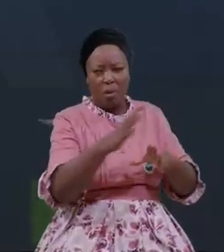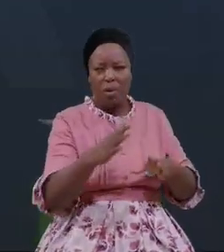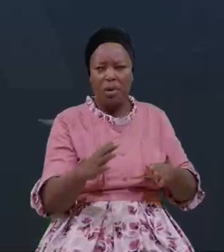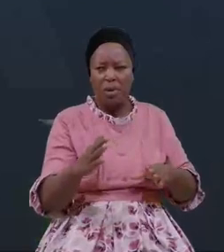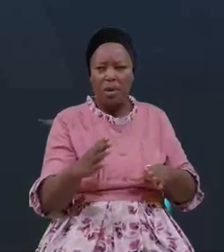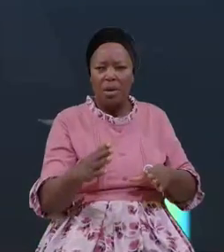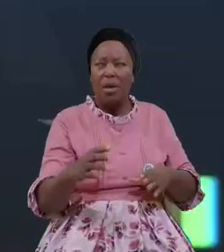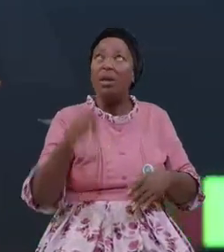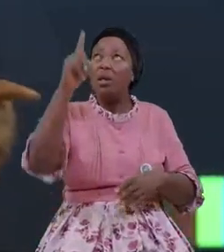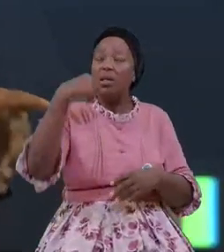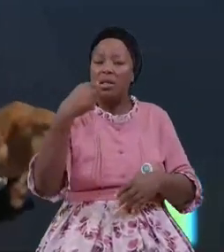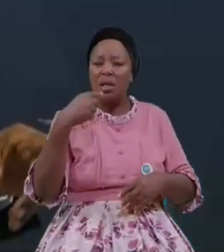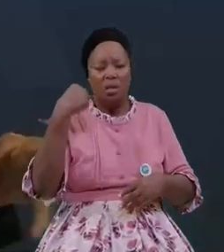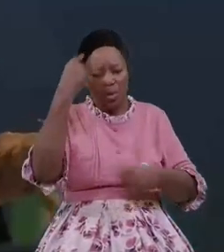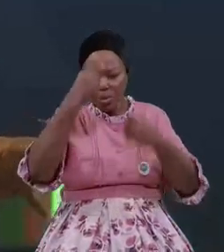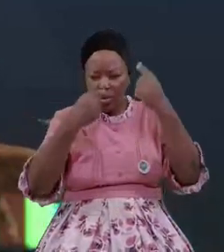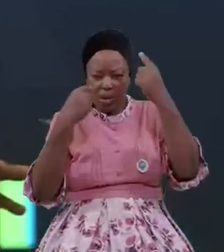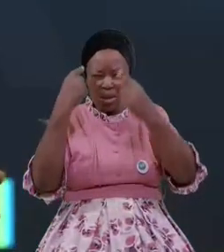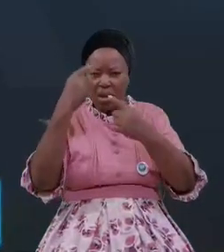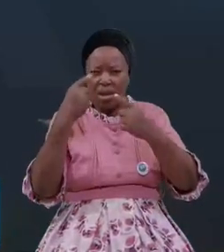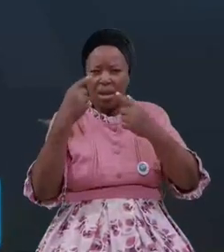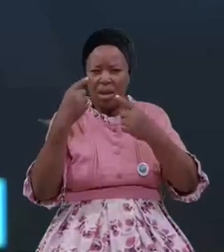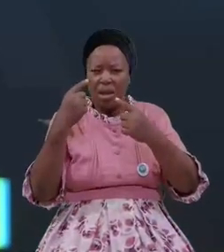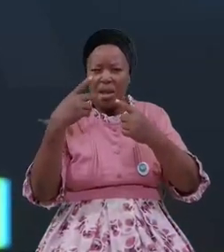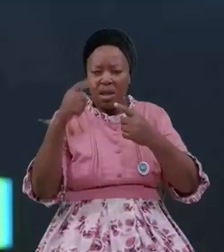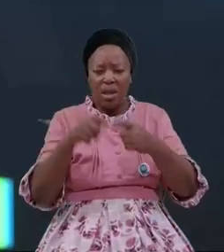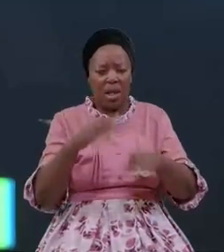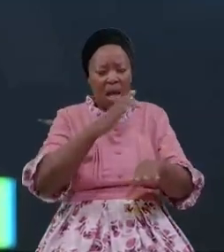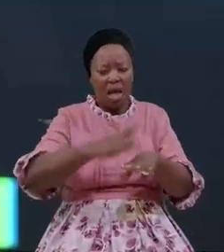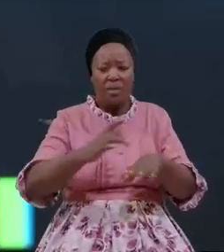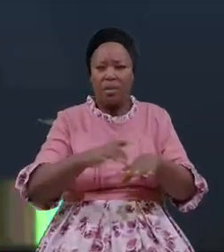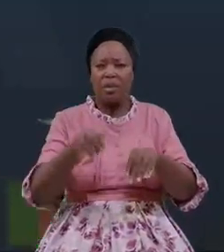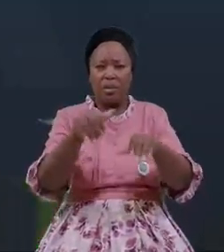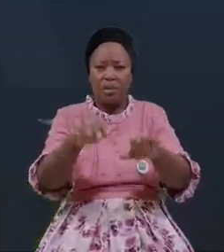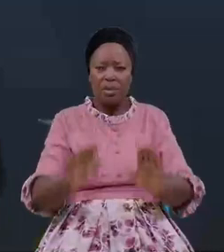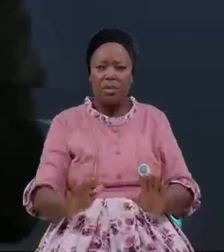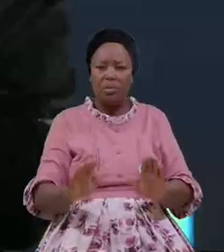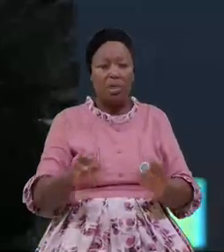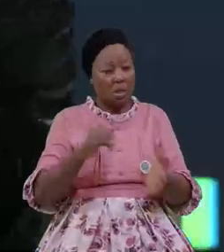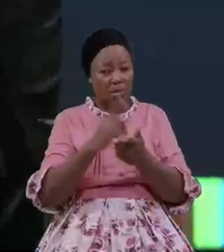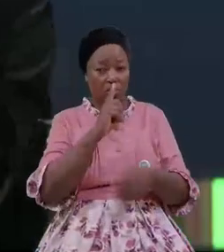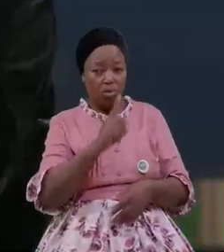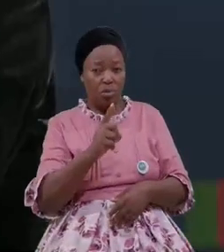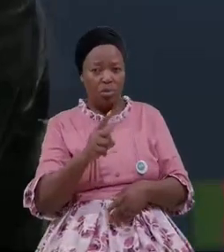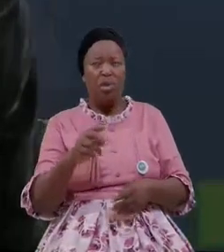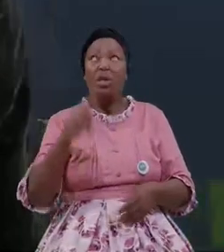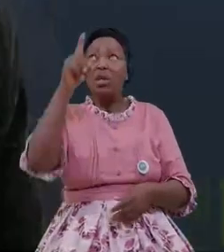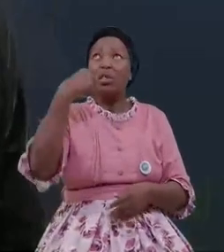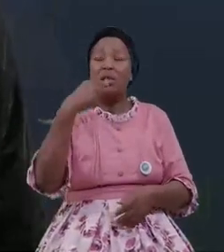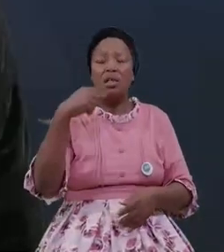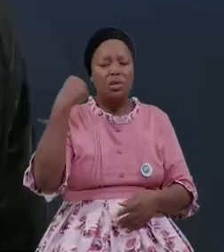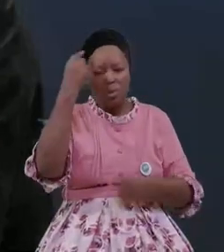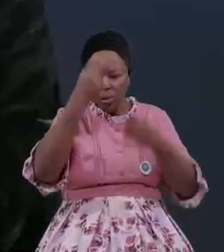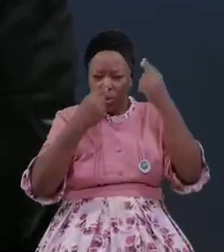une réalité considère le fait que le tombe la le tombeau soit resté vide il considère